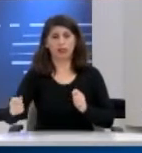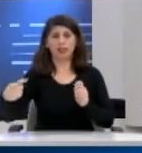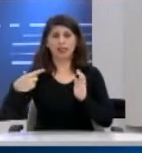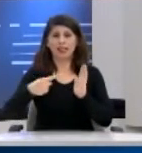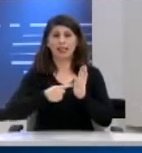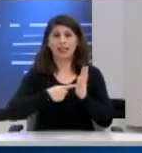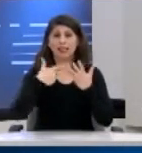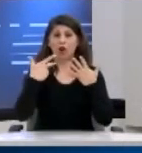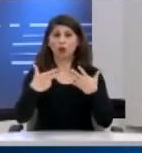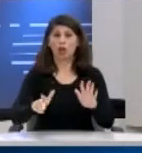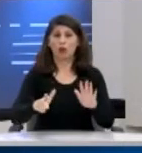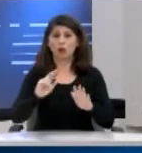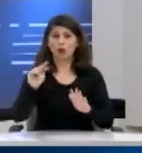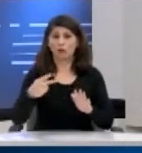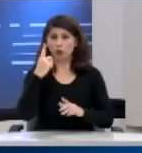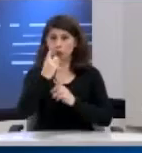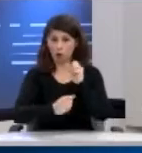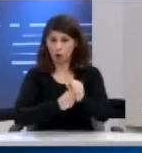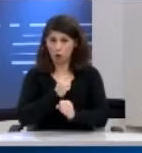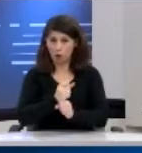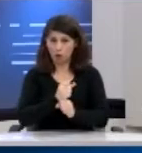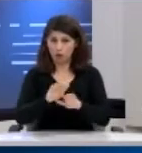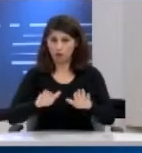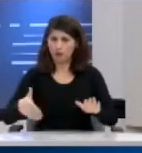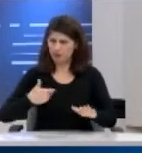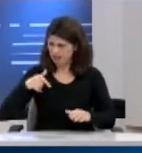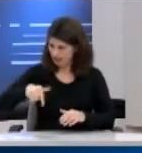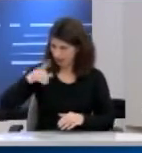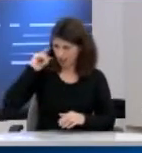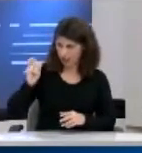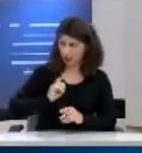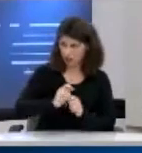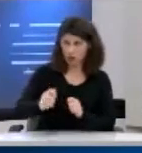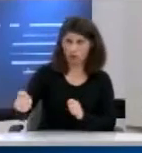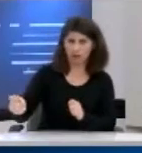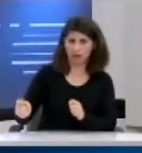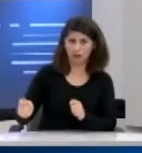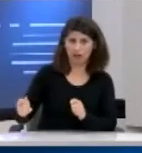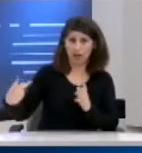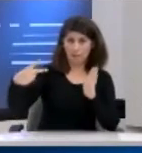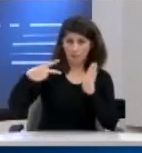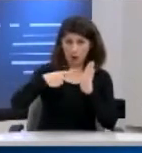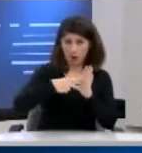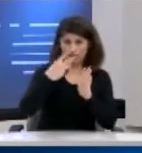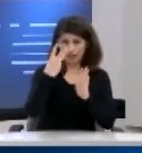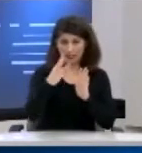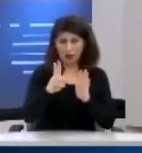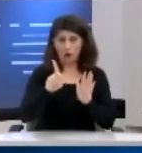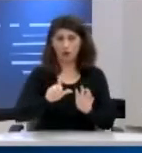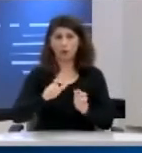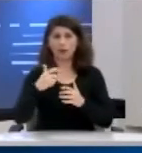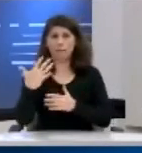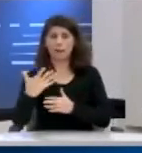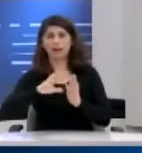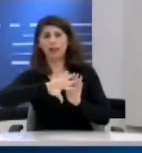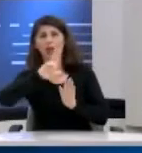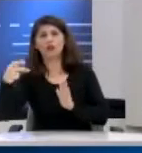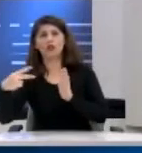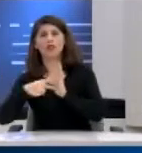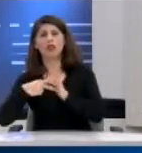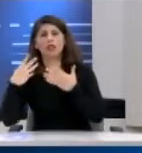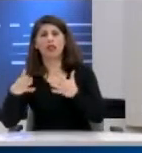σε κάθε παιδί. Μα εμείς ξέρετε πώς θα δίνουμε σήμερα. Από 2.375 έως